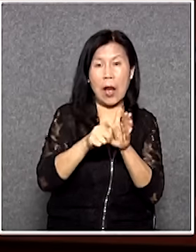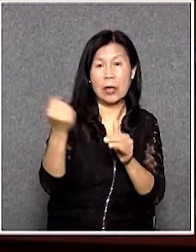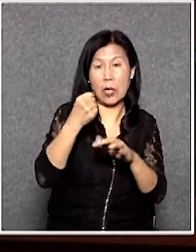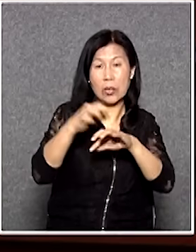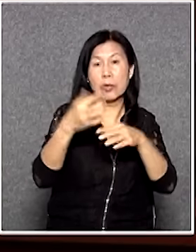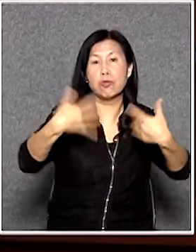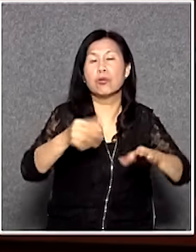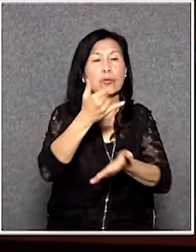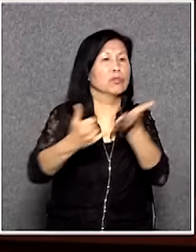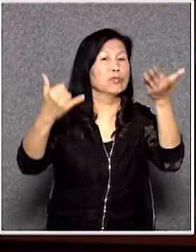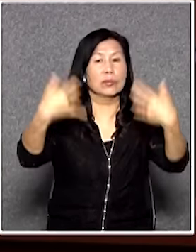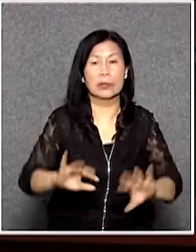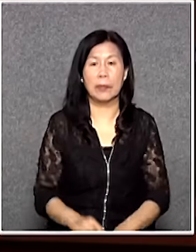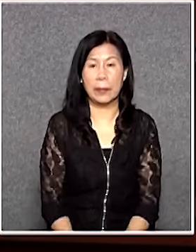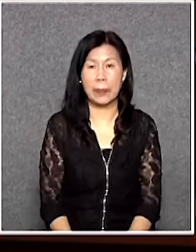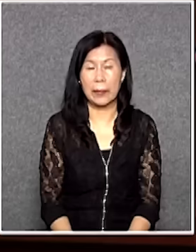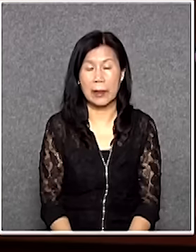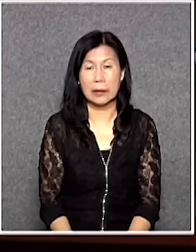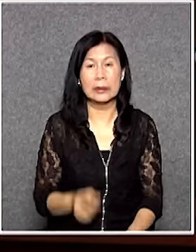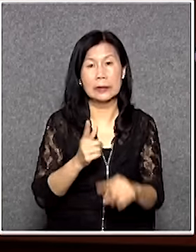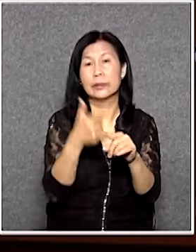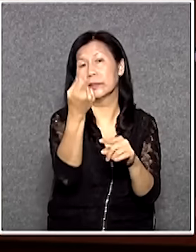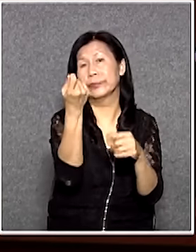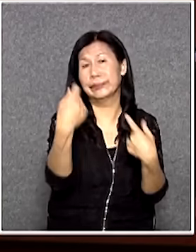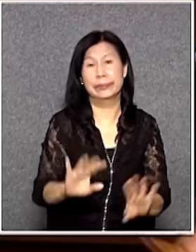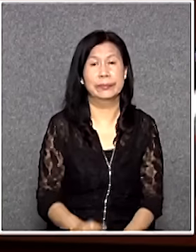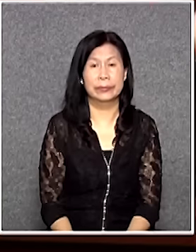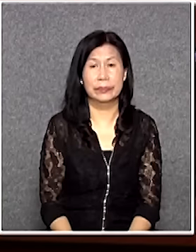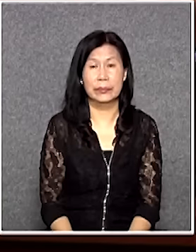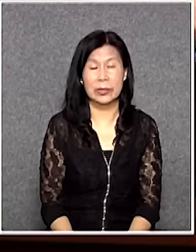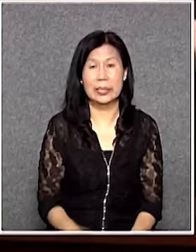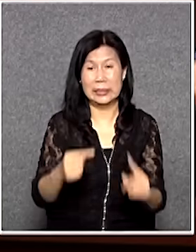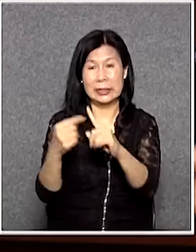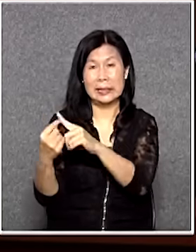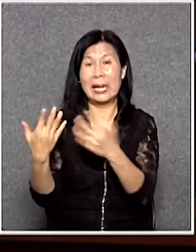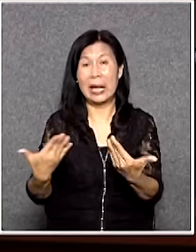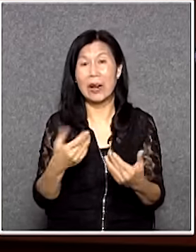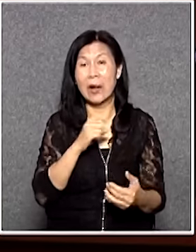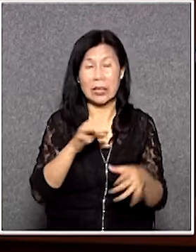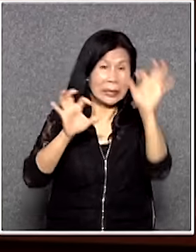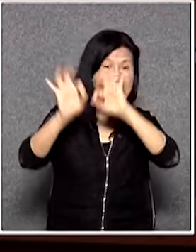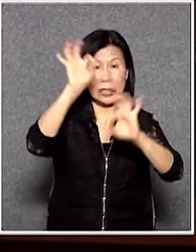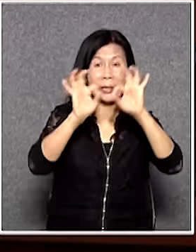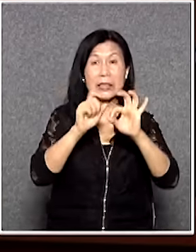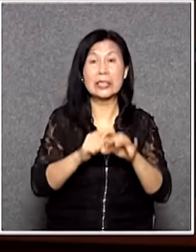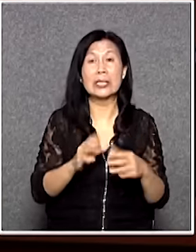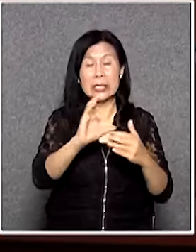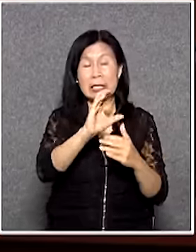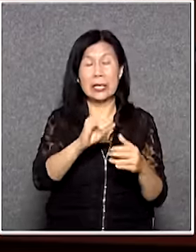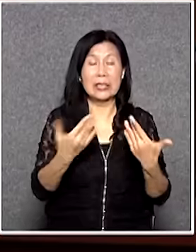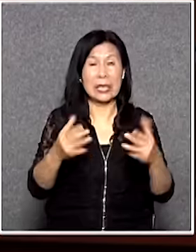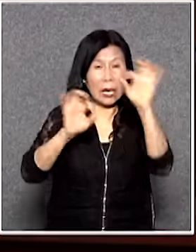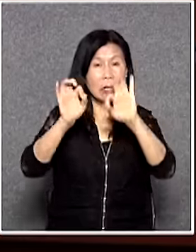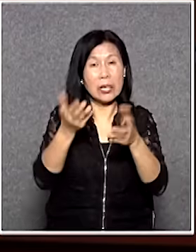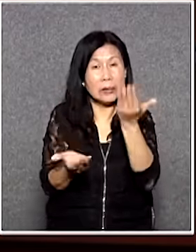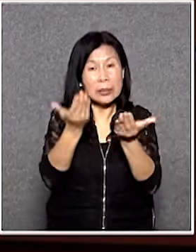就唔供，系咪？就咁简单啫嘛，系咪？有啲人成日揾呢个 新加坡 CPF 嚟比，你比咩啫？